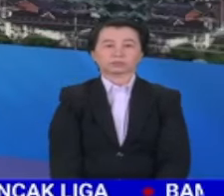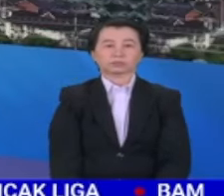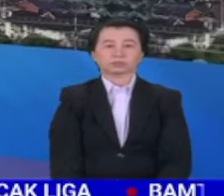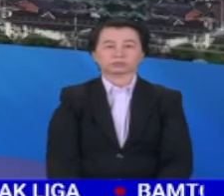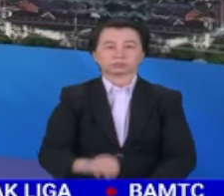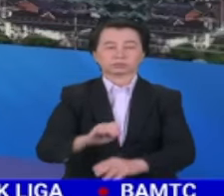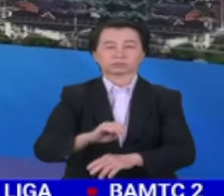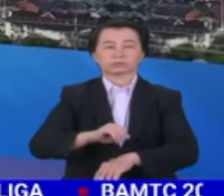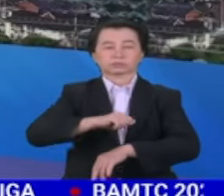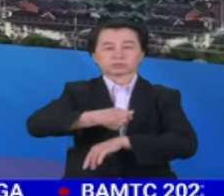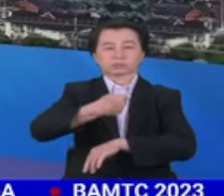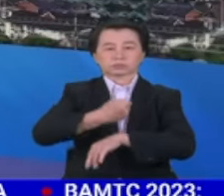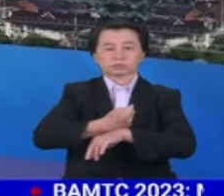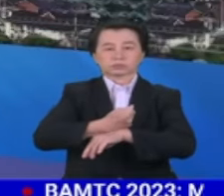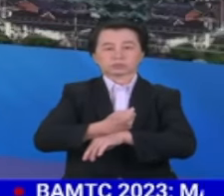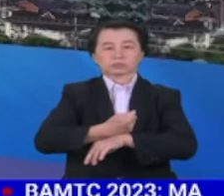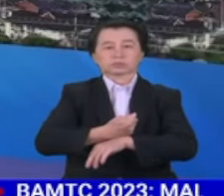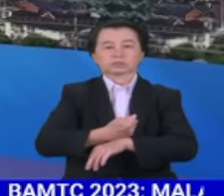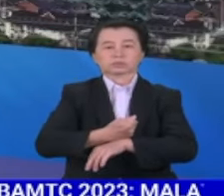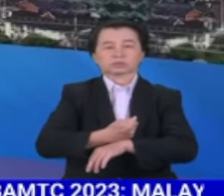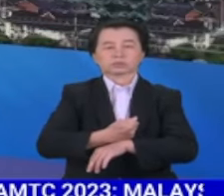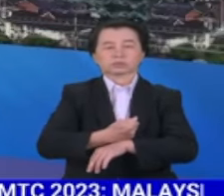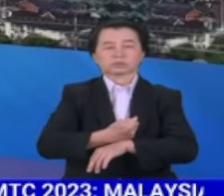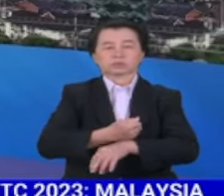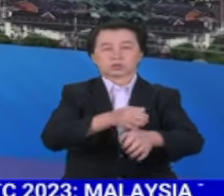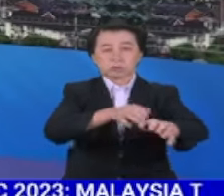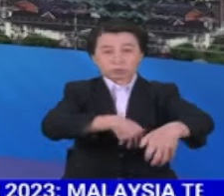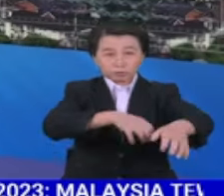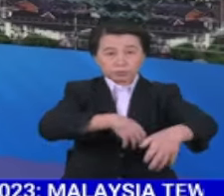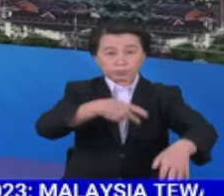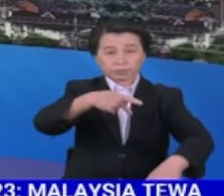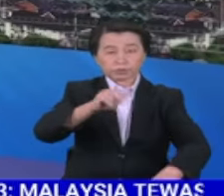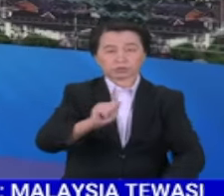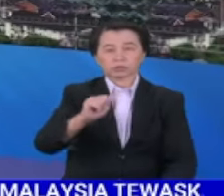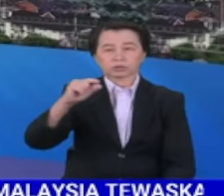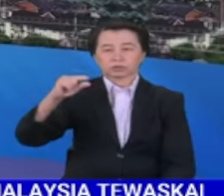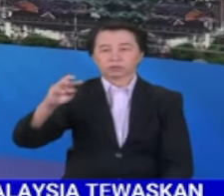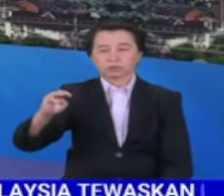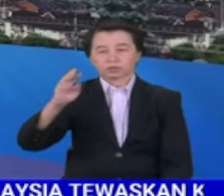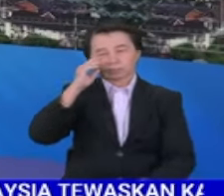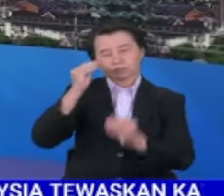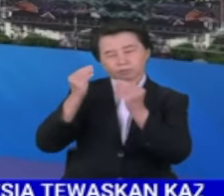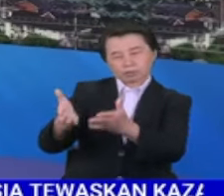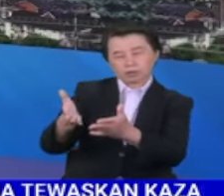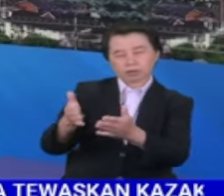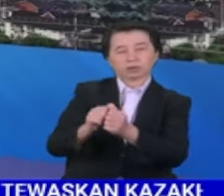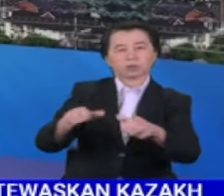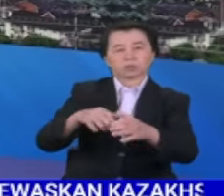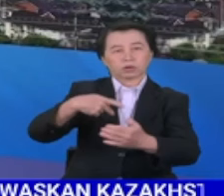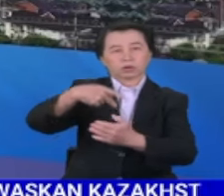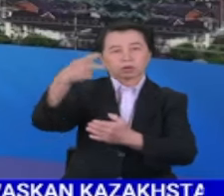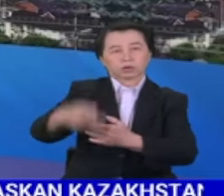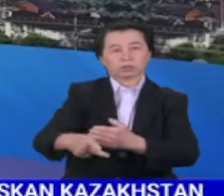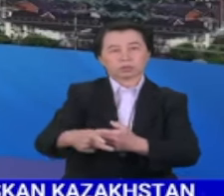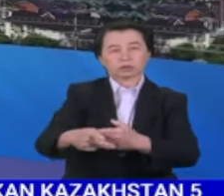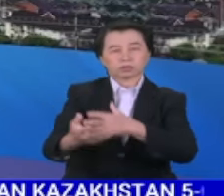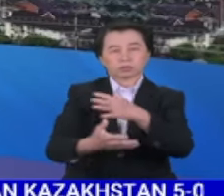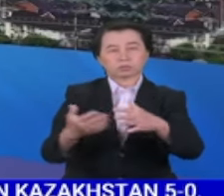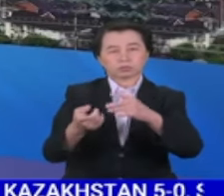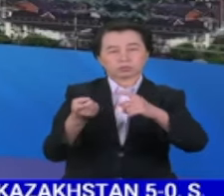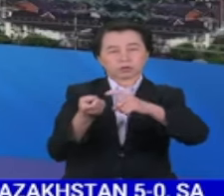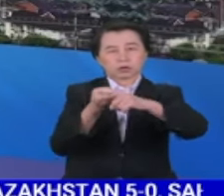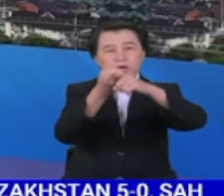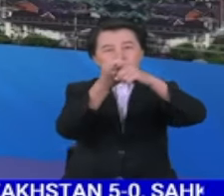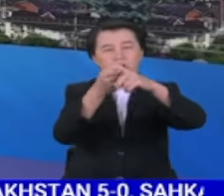pertumbuhan peladang kawasan pipike go musang memanfaatkan kawasan Tanah terbiar dengan melaksanakan proyek tanaman fertigasi gantung